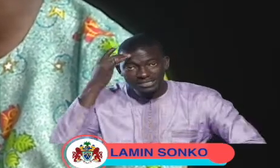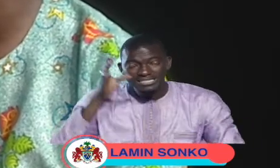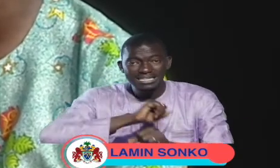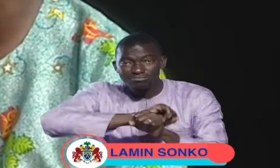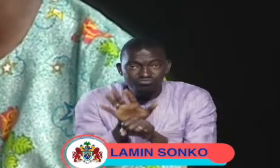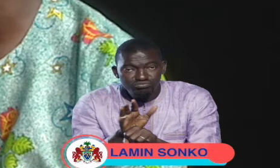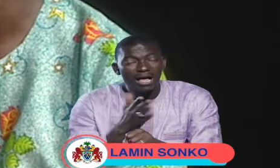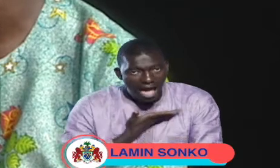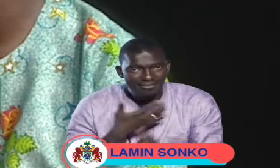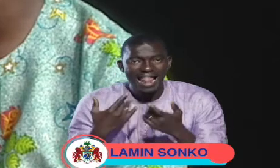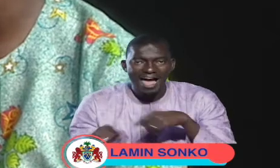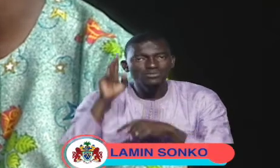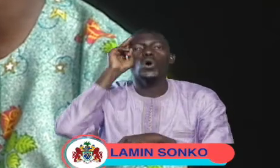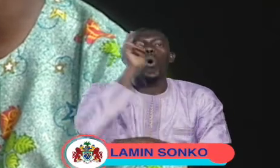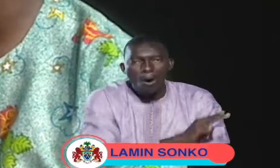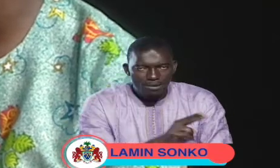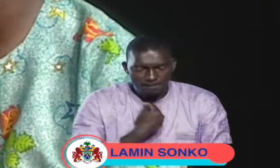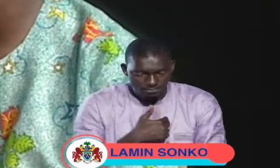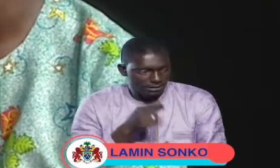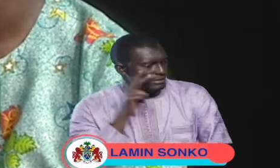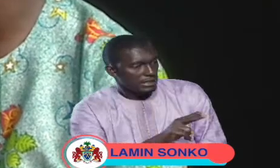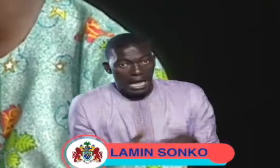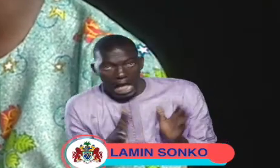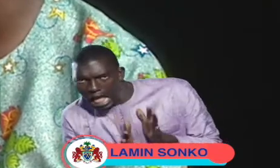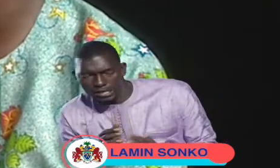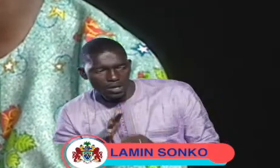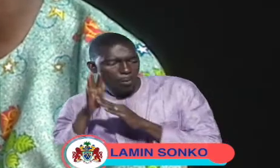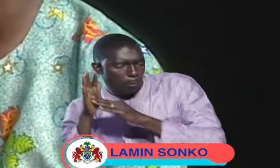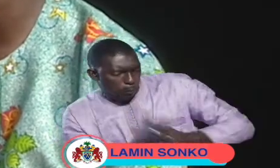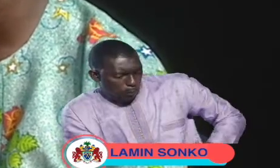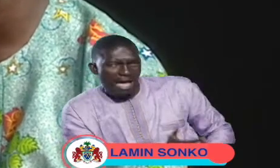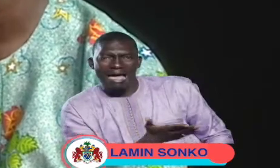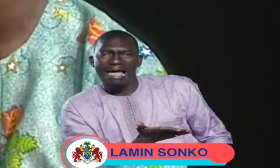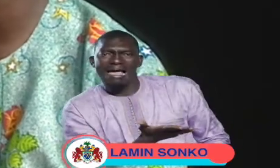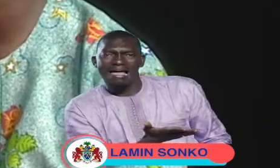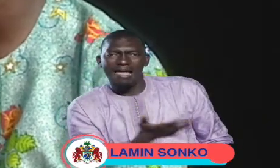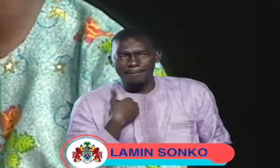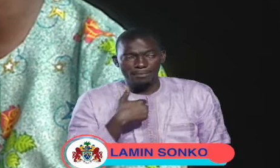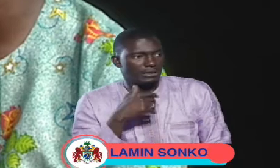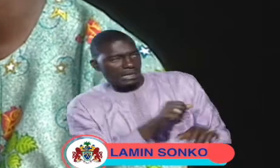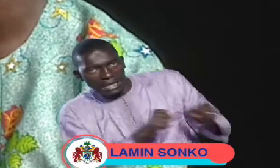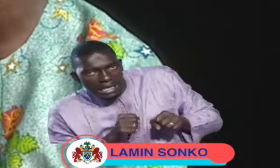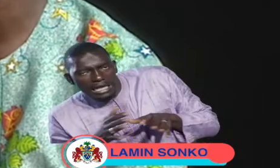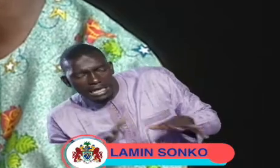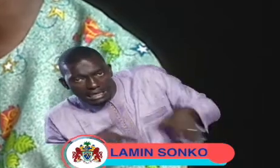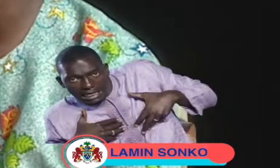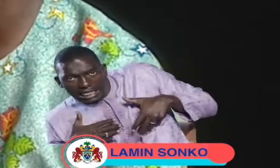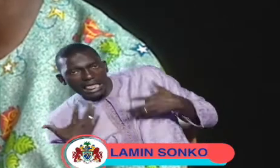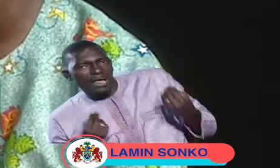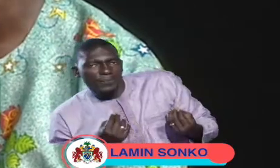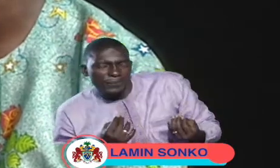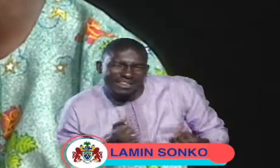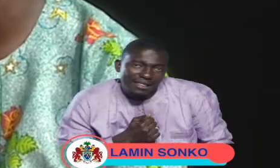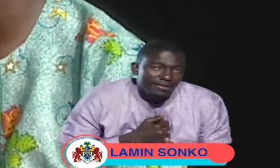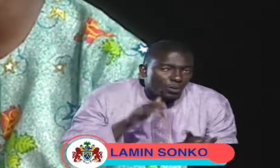suñ bunta moy IOM ñun dañ taxaw pour gis né misinformation bu mu am ñaka am cadre bu